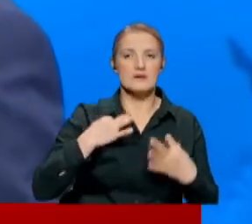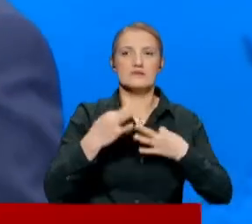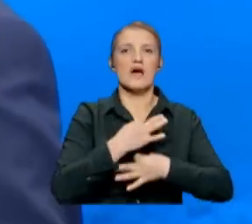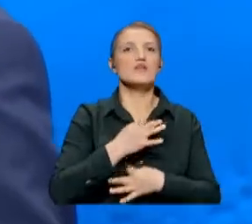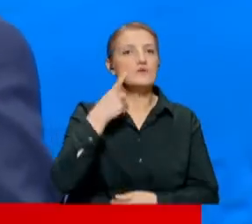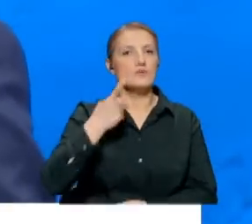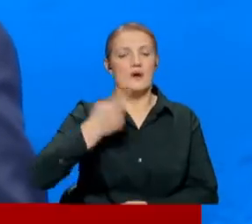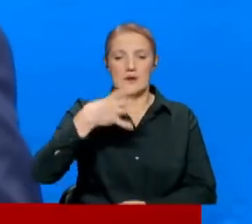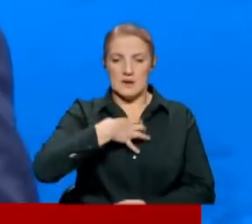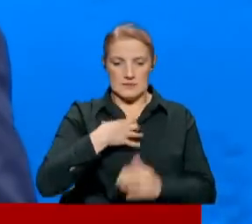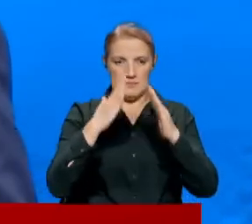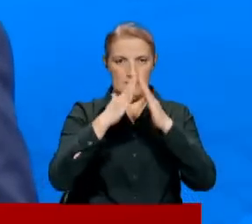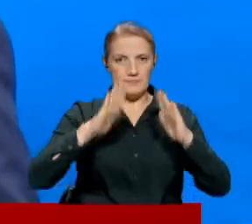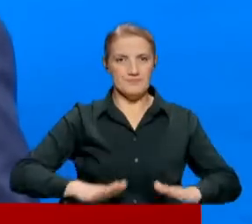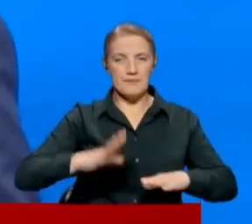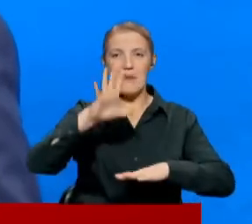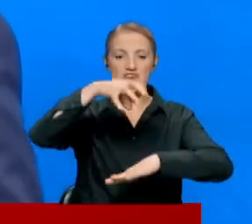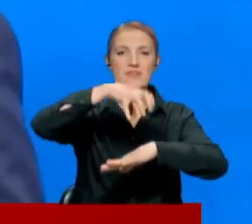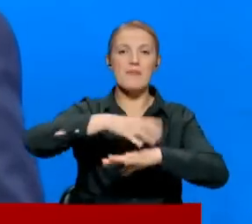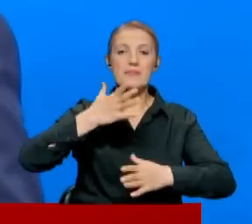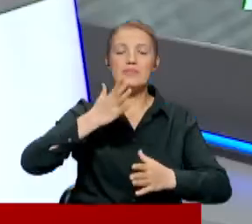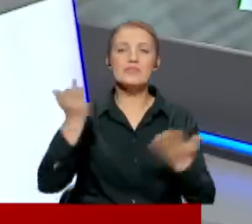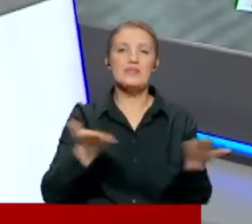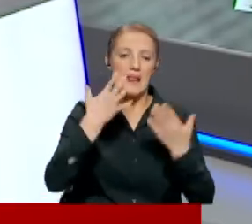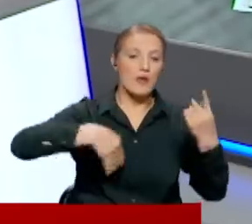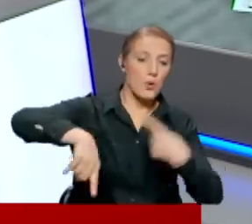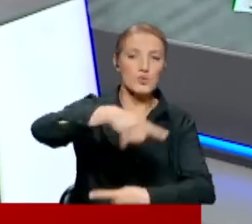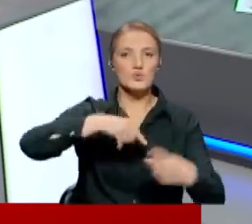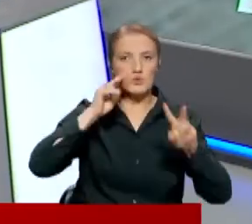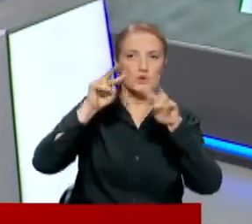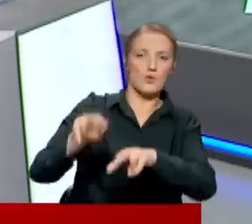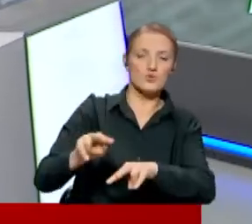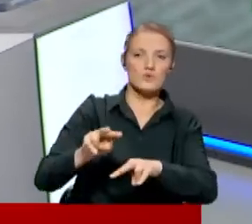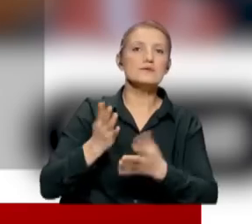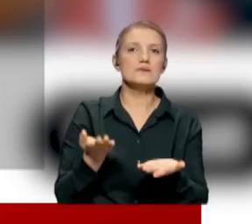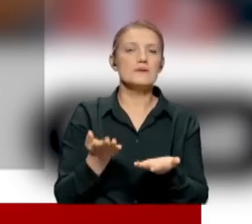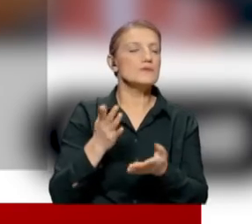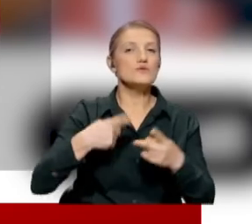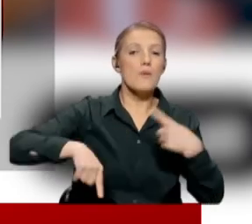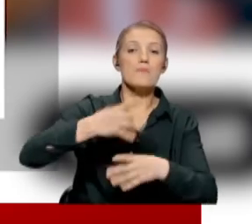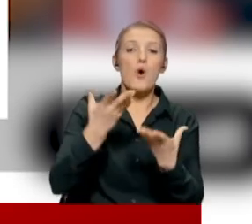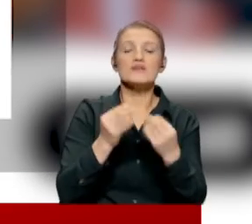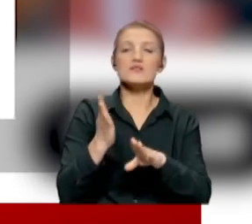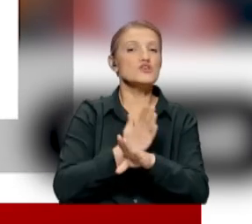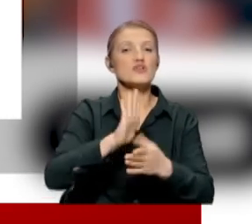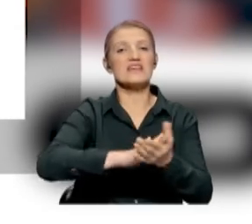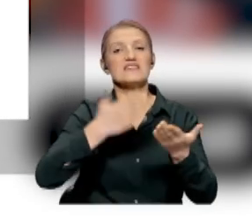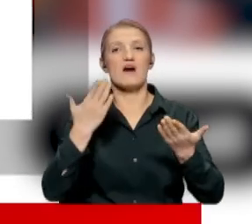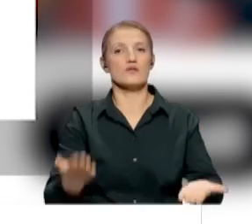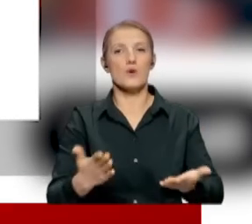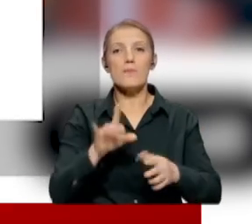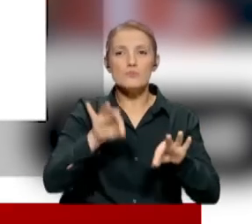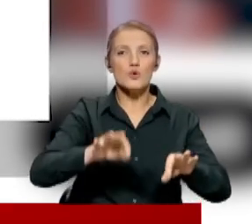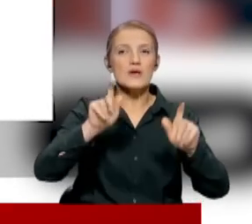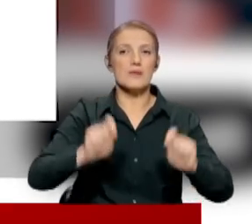Cumhurbaşkanın kendi evinde beştepe'de Neler döndüğünü görsün dönmemiş Olsa niye istifa ediyorlar Bugün de yapılması gereken nedir